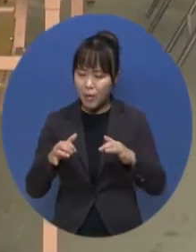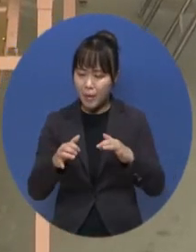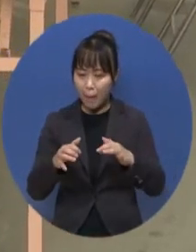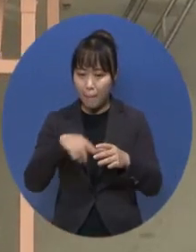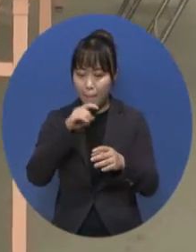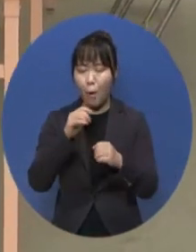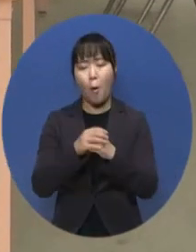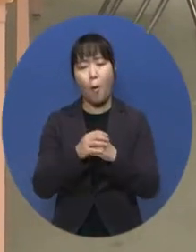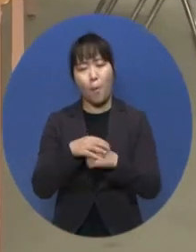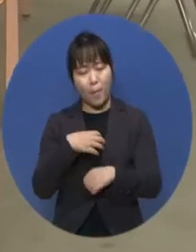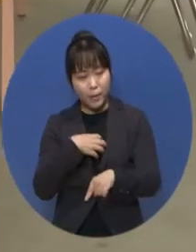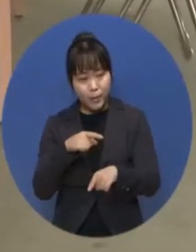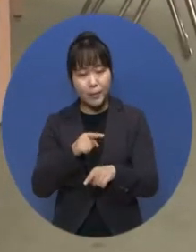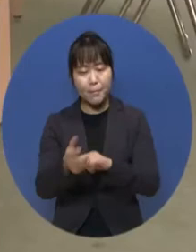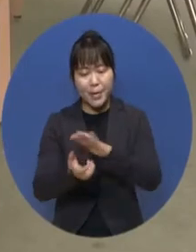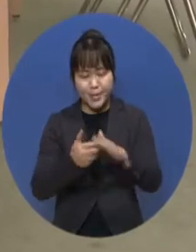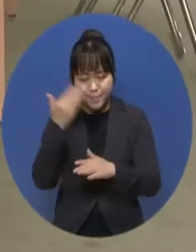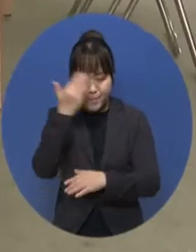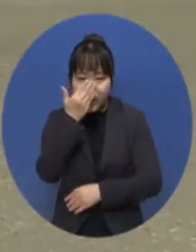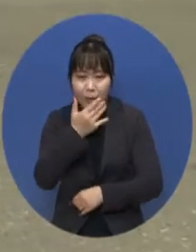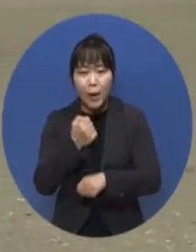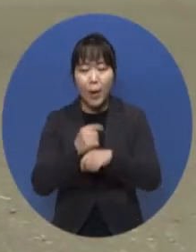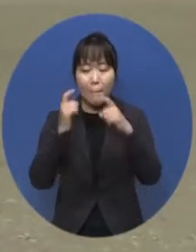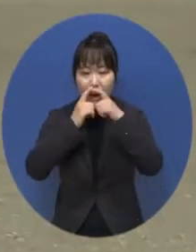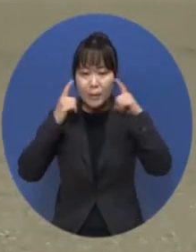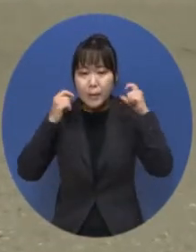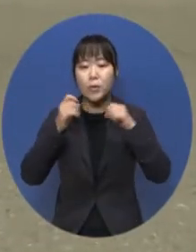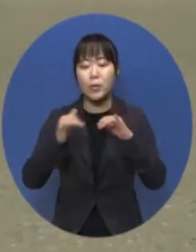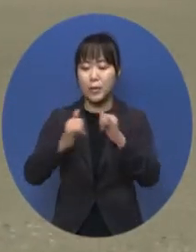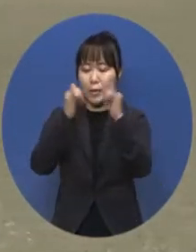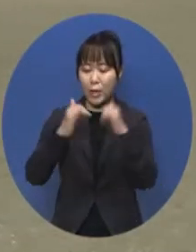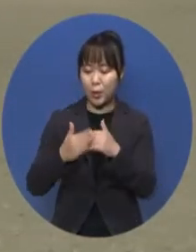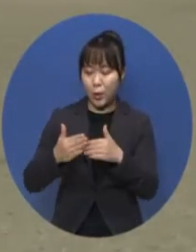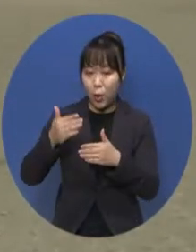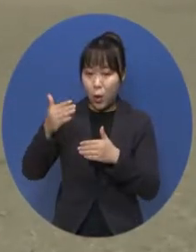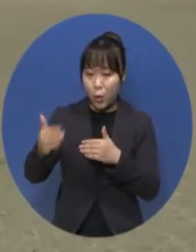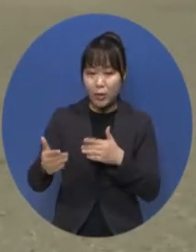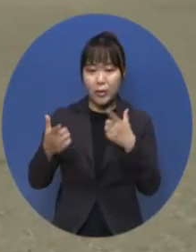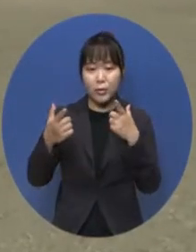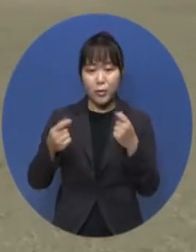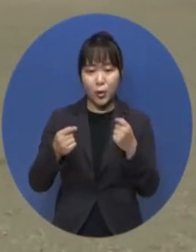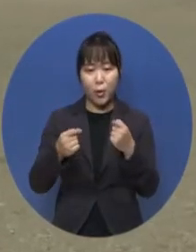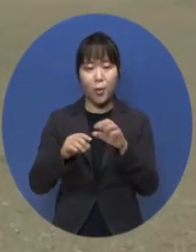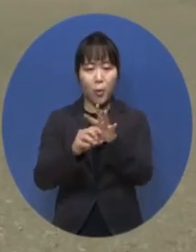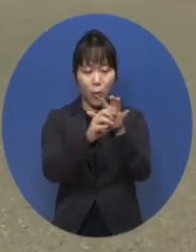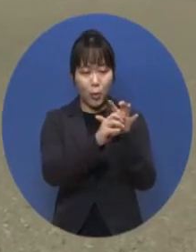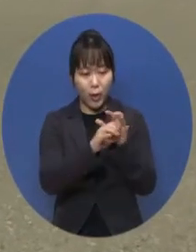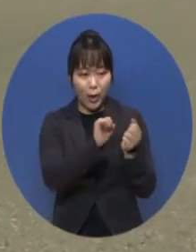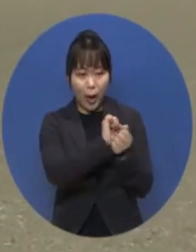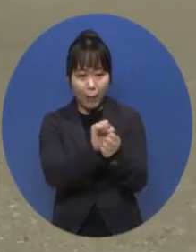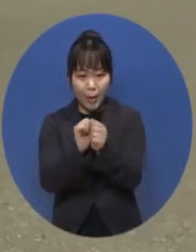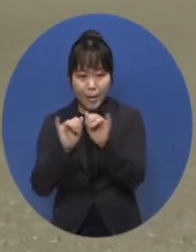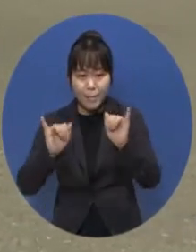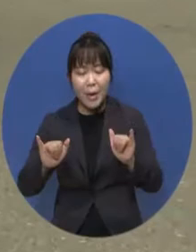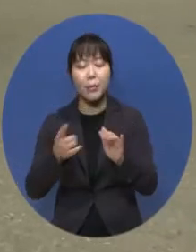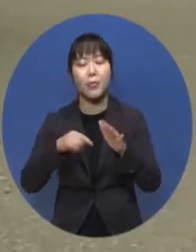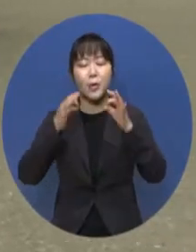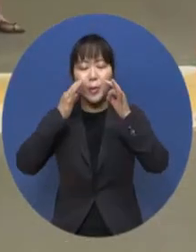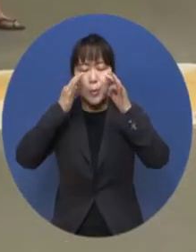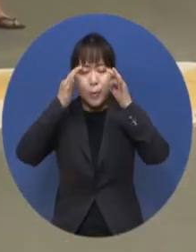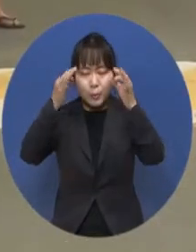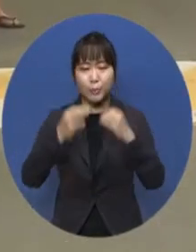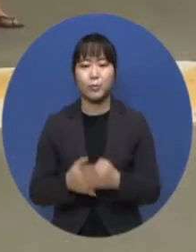철저한 방역을 실시하고 마스크 착용과 사회적 거리 두기 등 코로나 감염 예방을 위한 노력을